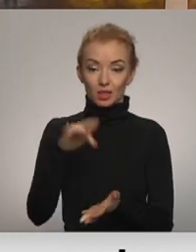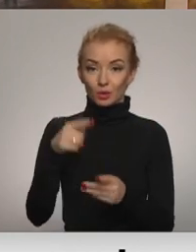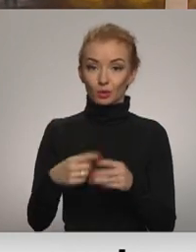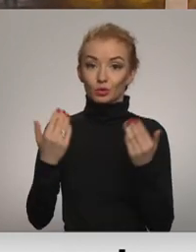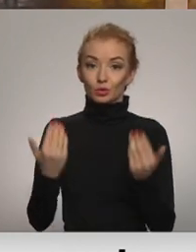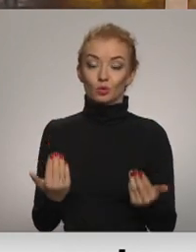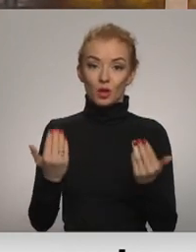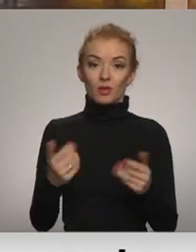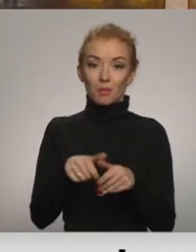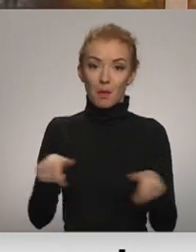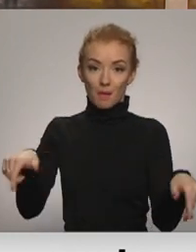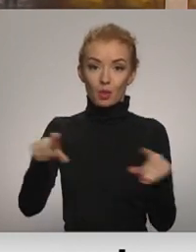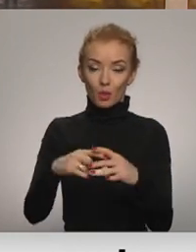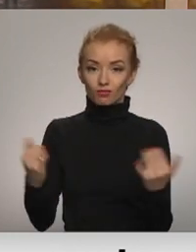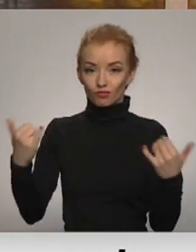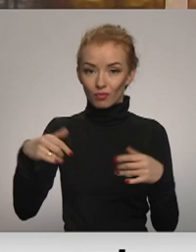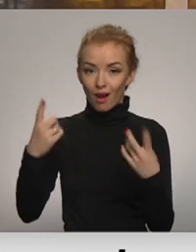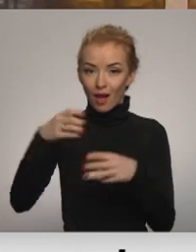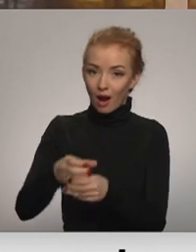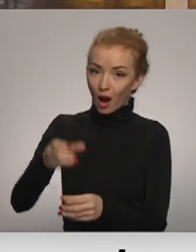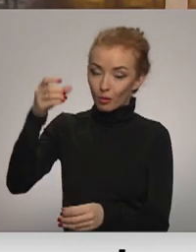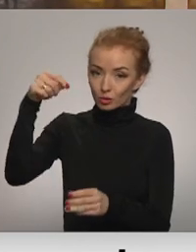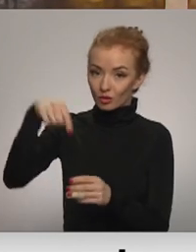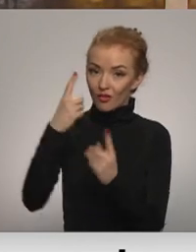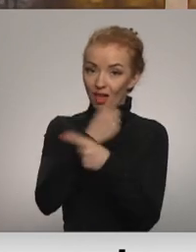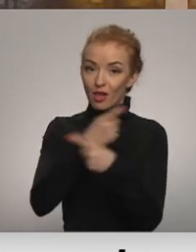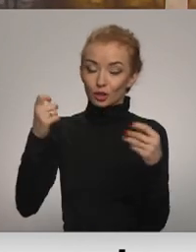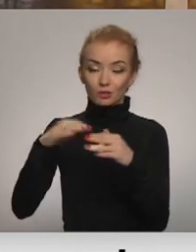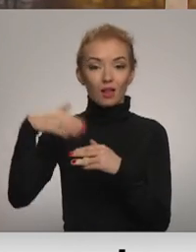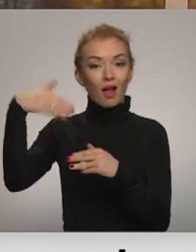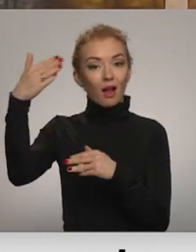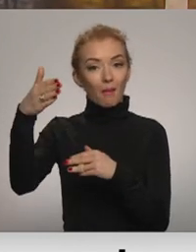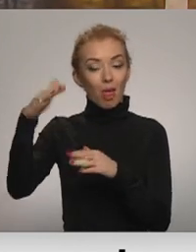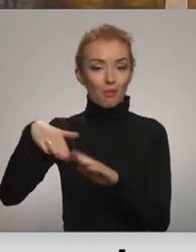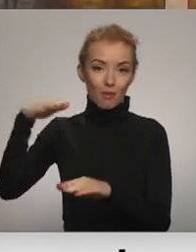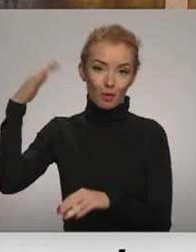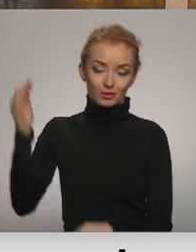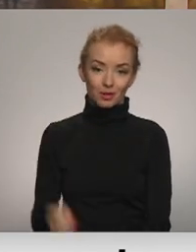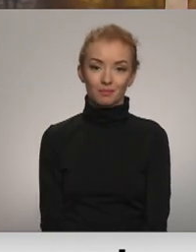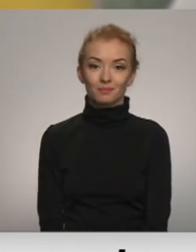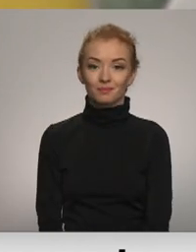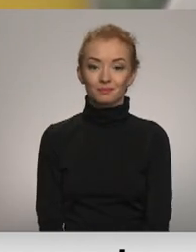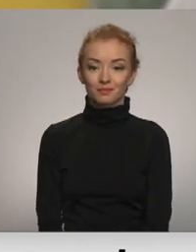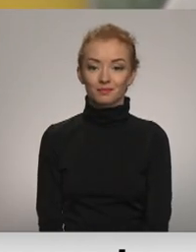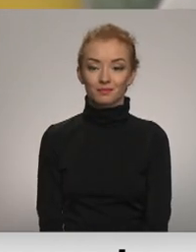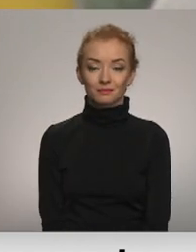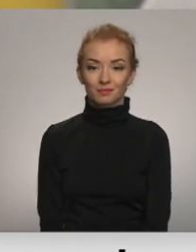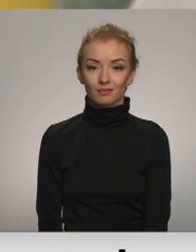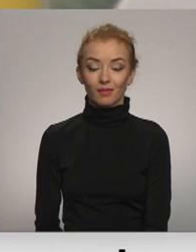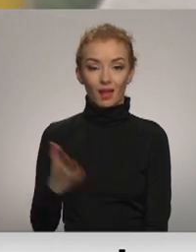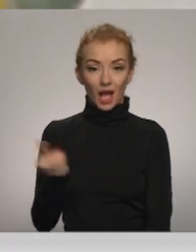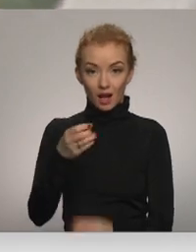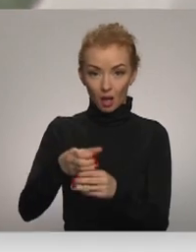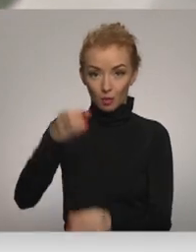tā pamatos iemūrēja laika kapsula ar vēstījumu nākamajām paudzēm. Plašāk Vita Anstrate. Ar